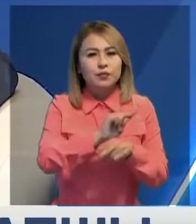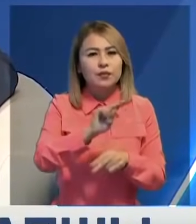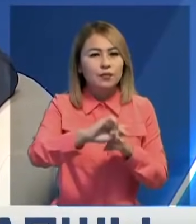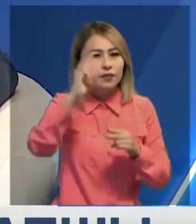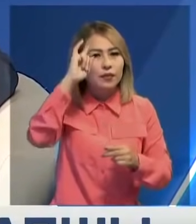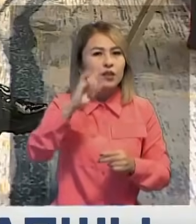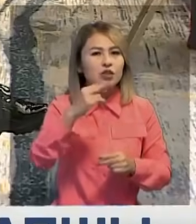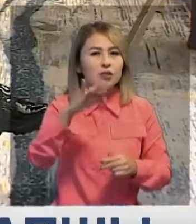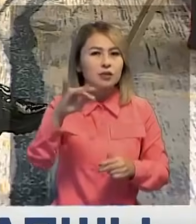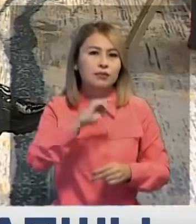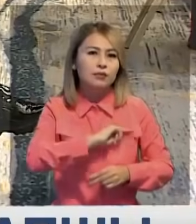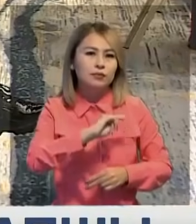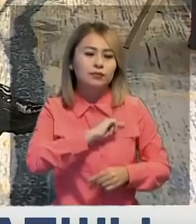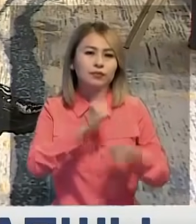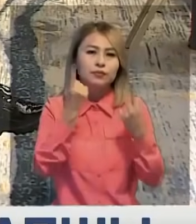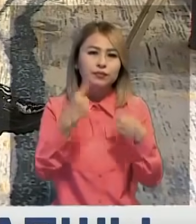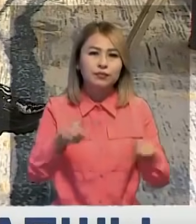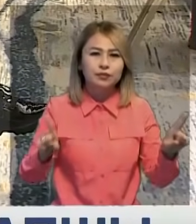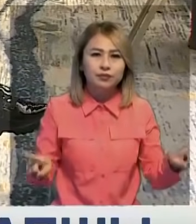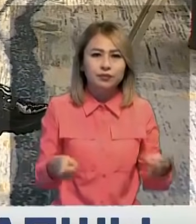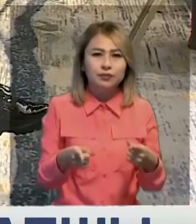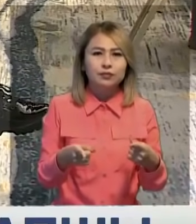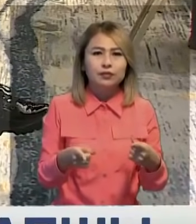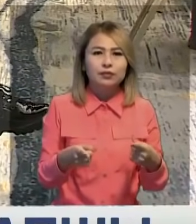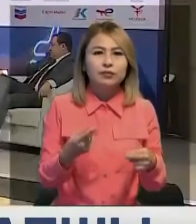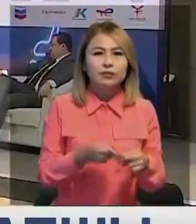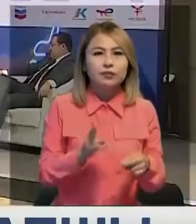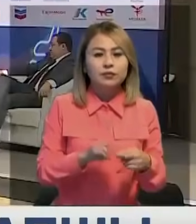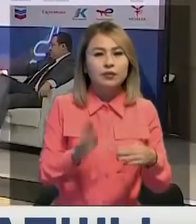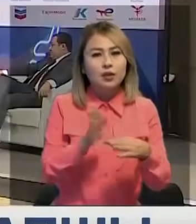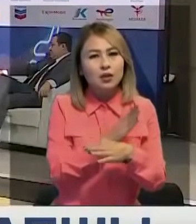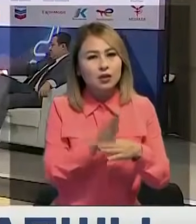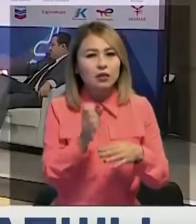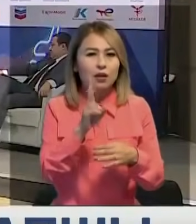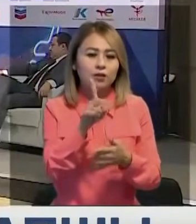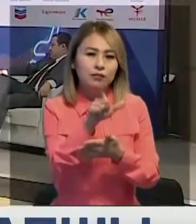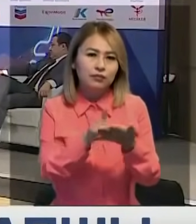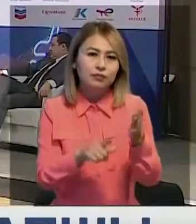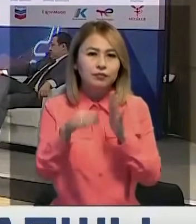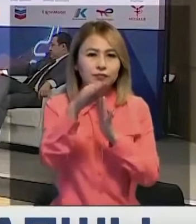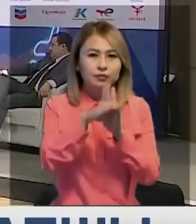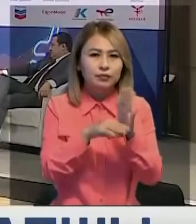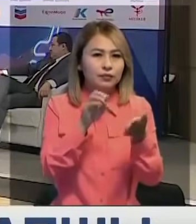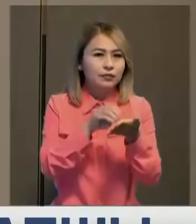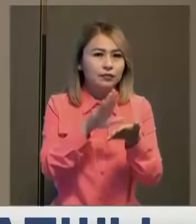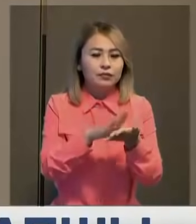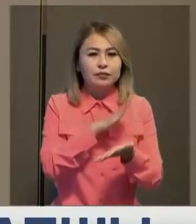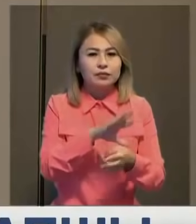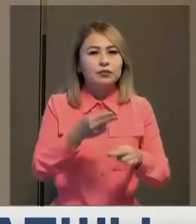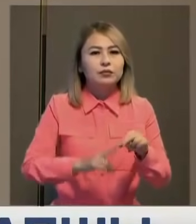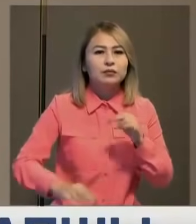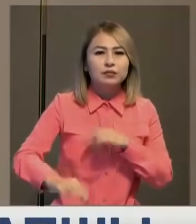Ал Қазақстанда GR қызметі өздігінен дамығанымен жекелей пән ретінде академиялық бағдарламаға